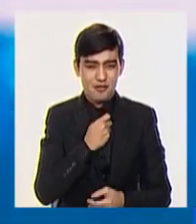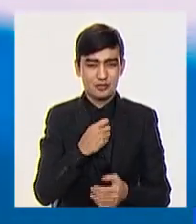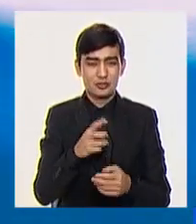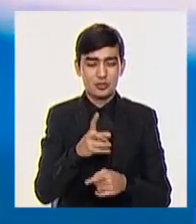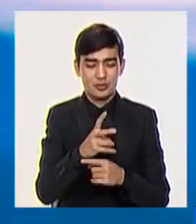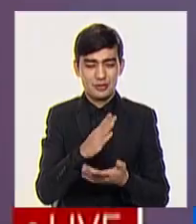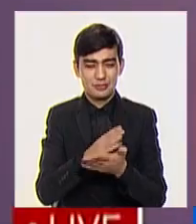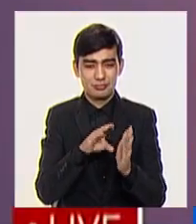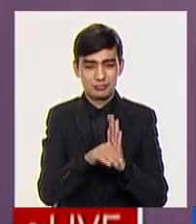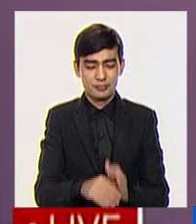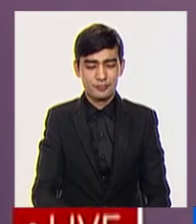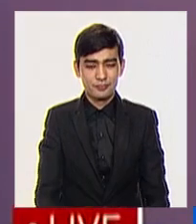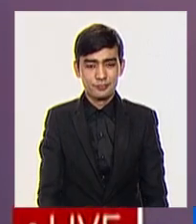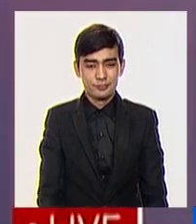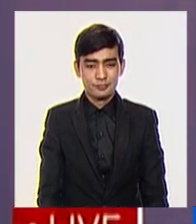солдат-срочников.